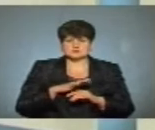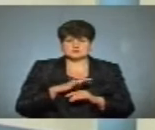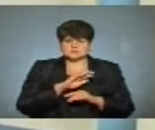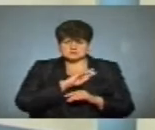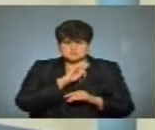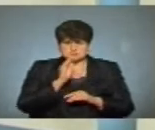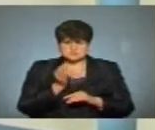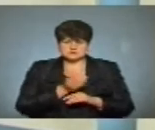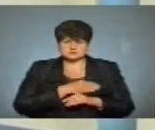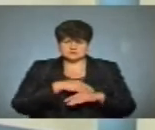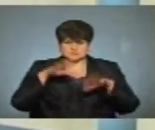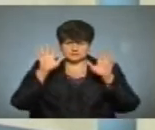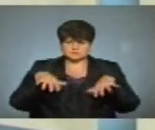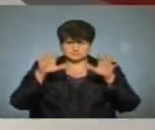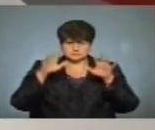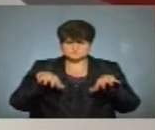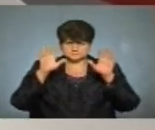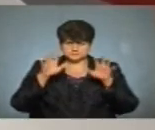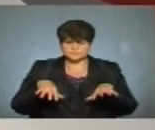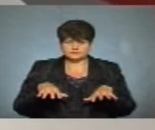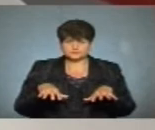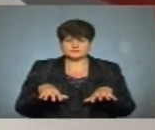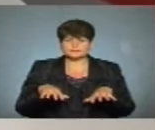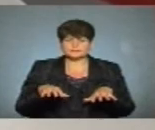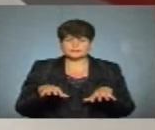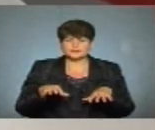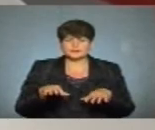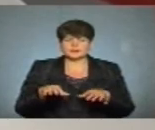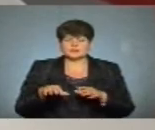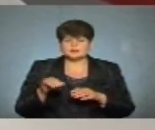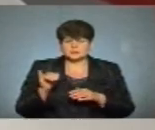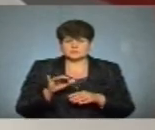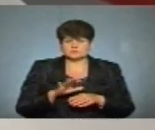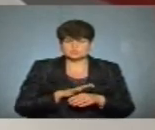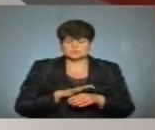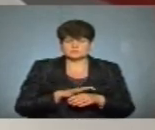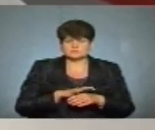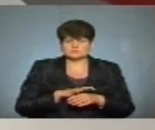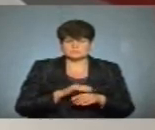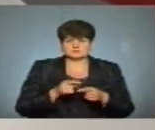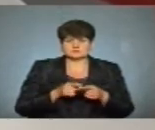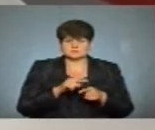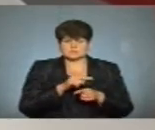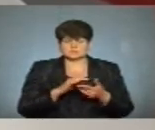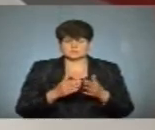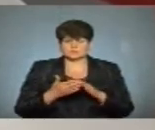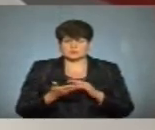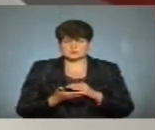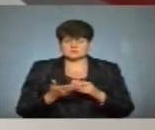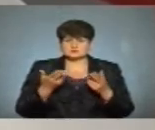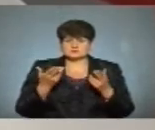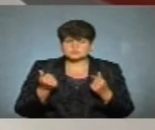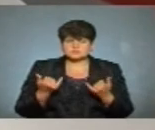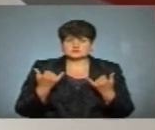випадання наднормових опадів в вигляді дощу, відбулася от іменно така ситуація. Звичайно, що